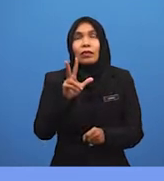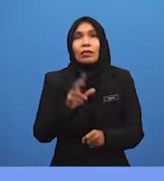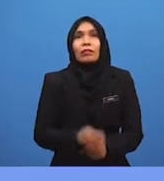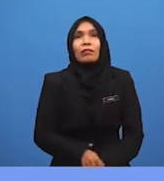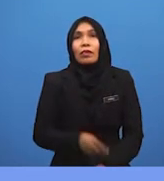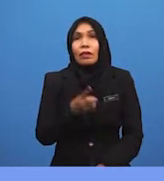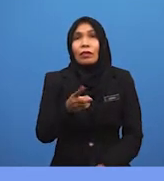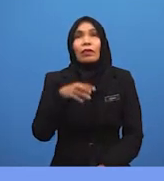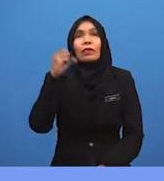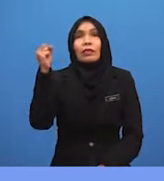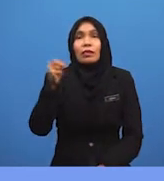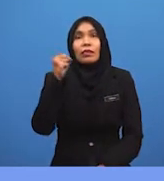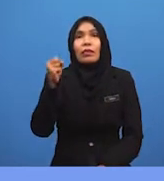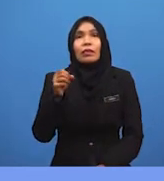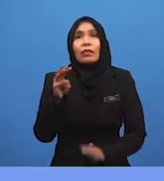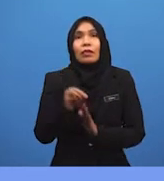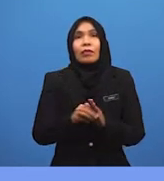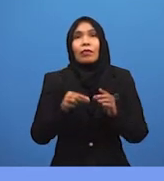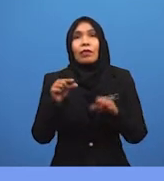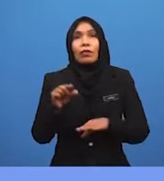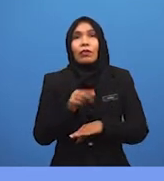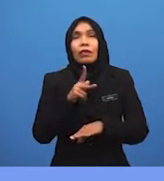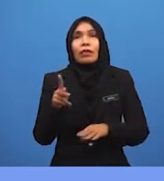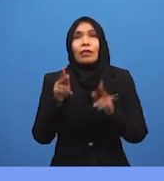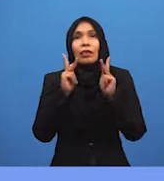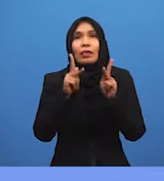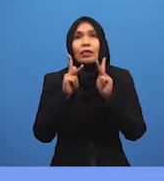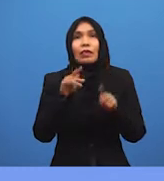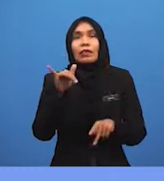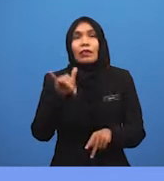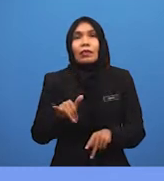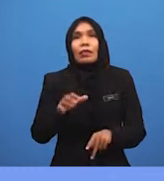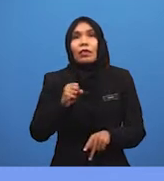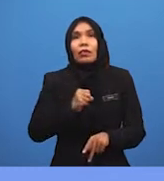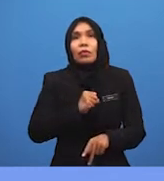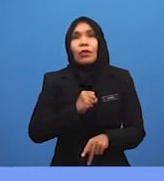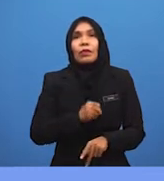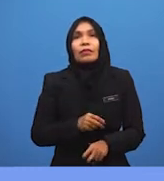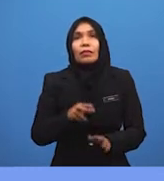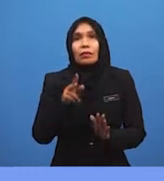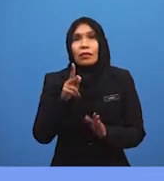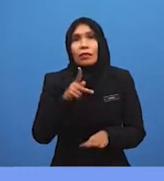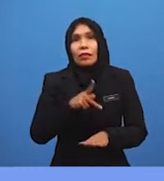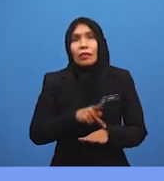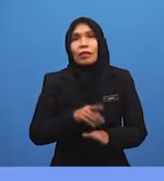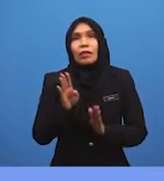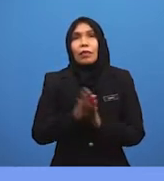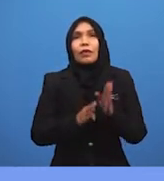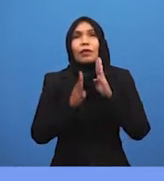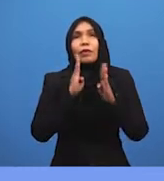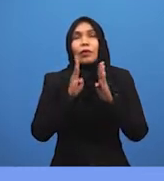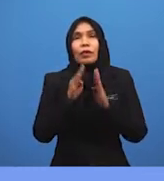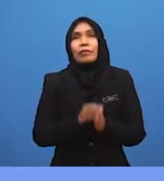kata-kata yang sopan ketika berbual dengan warga sekolah. Setiap pagi sebelum